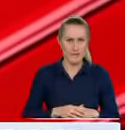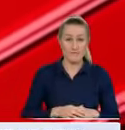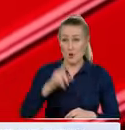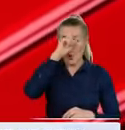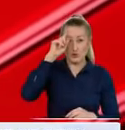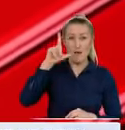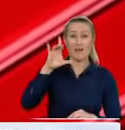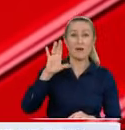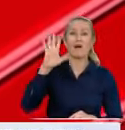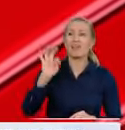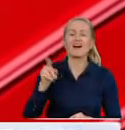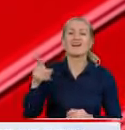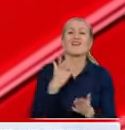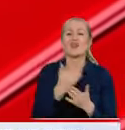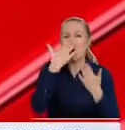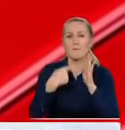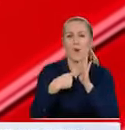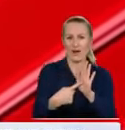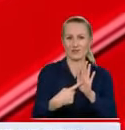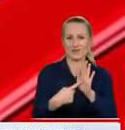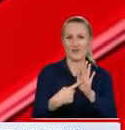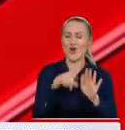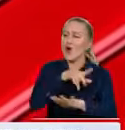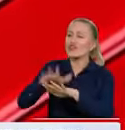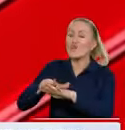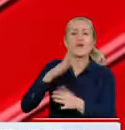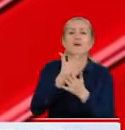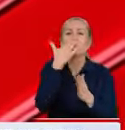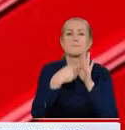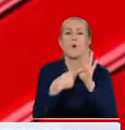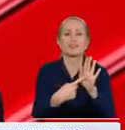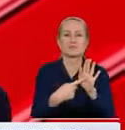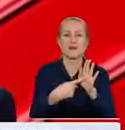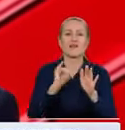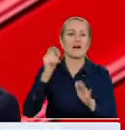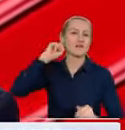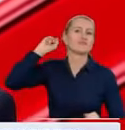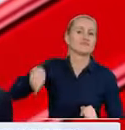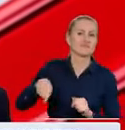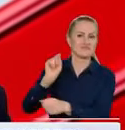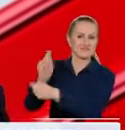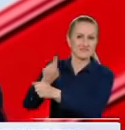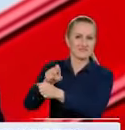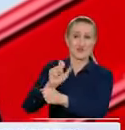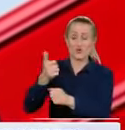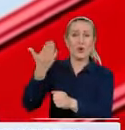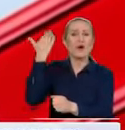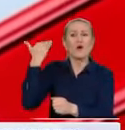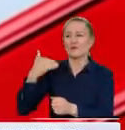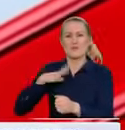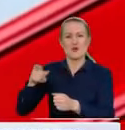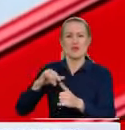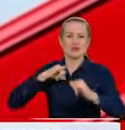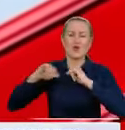tylko papierkiem lakmusowym. Są pewnym symbolem tej pogardy reprezentowanej przez kolejne rządy, zarówno